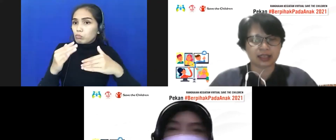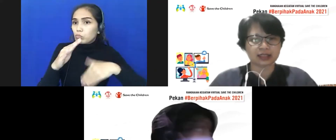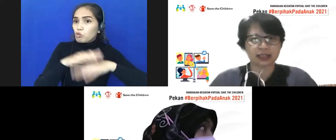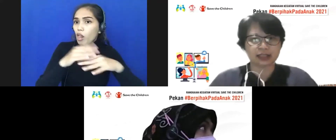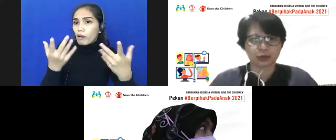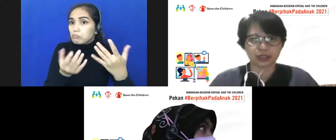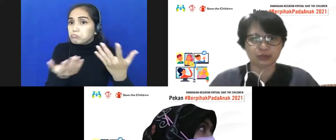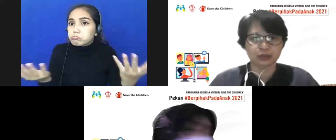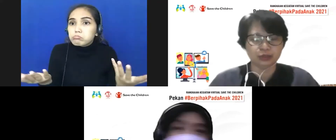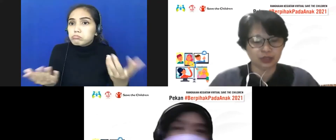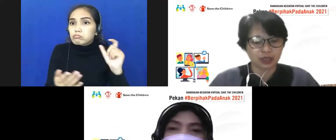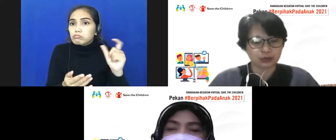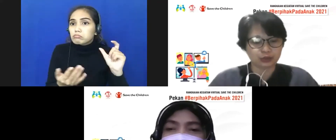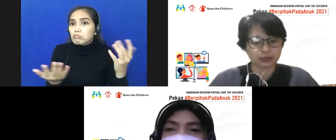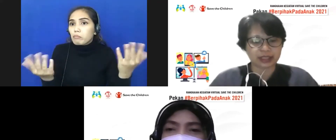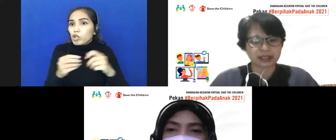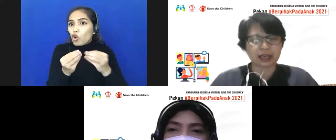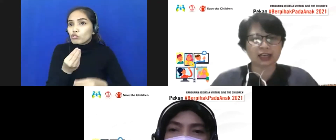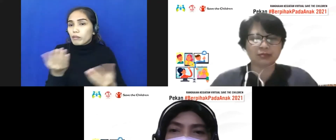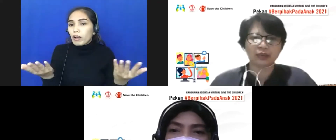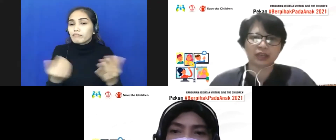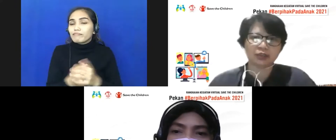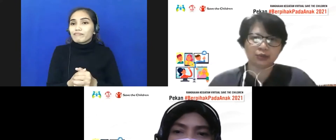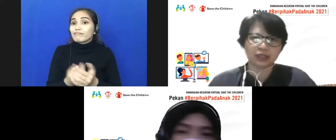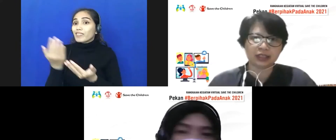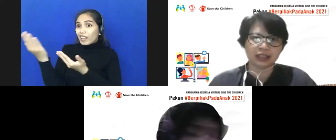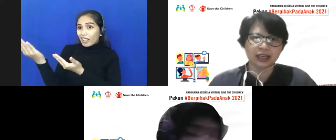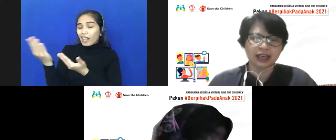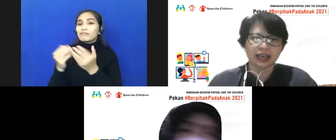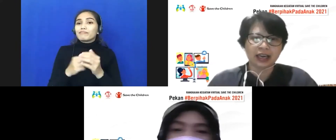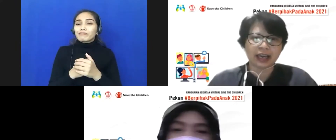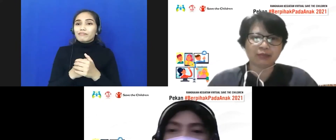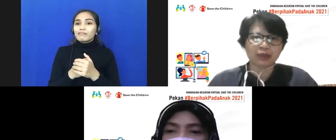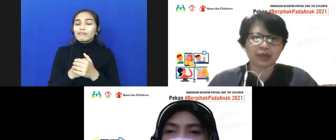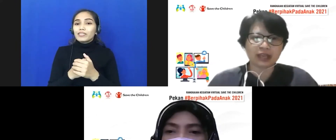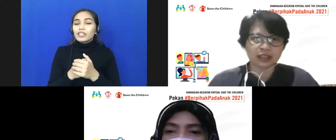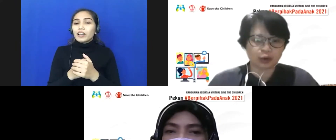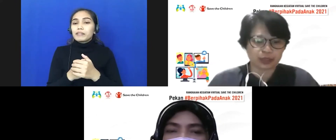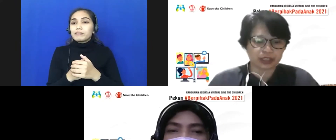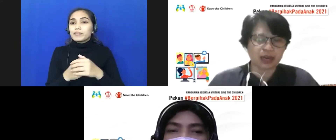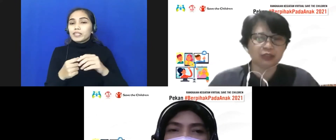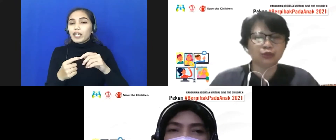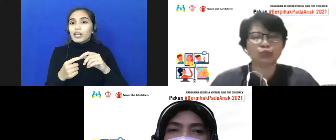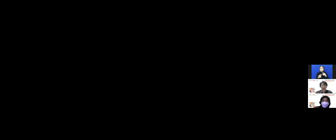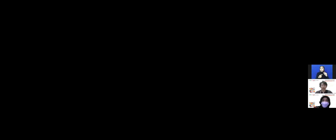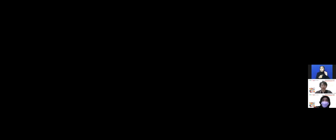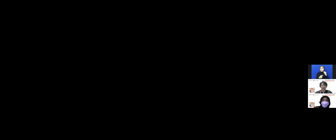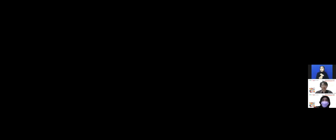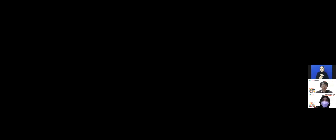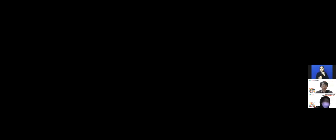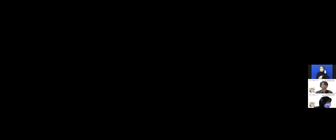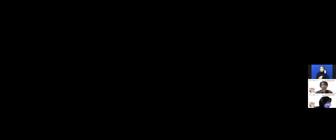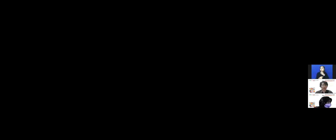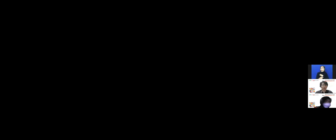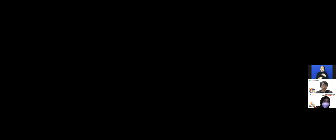Dinas Kesehatan Kabupaten Bandung, untuk menceritakan bagaimana kondisi MTBS di Kabupaten Bandung, kemudian apa saja